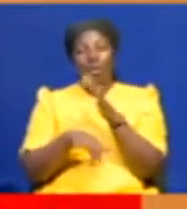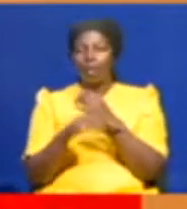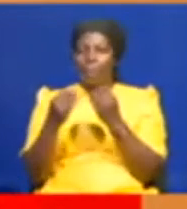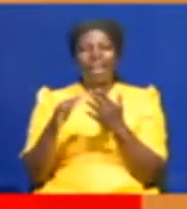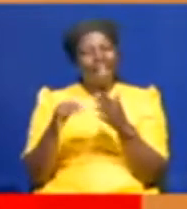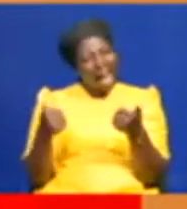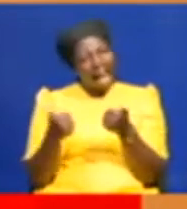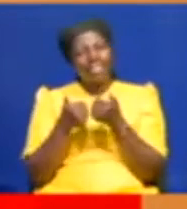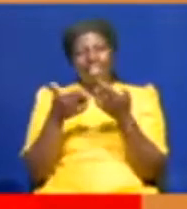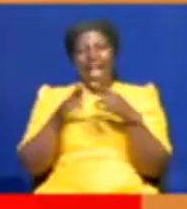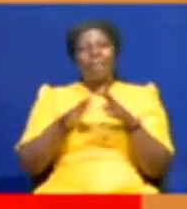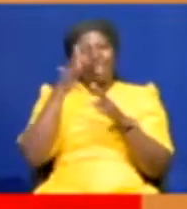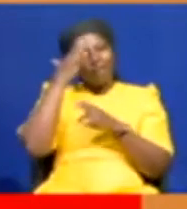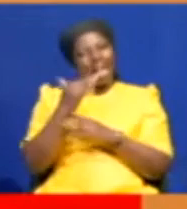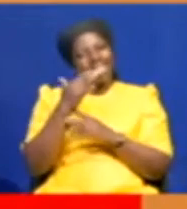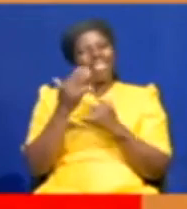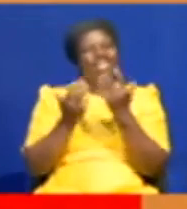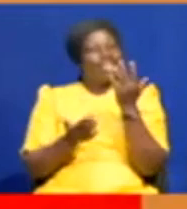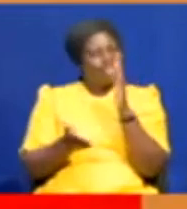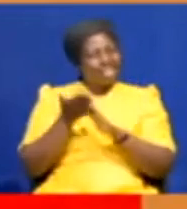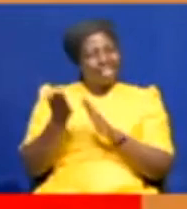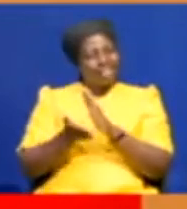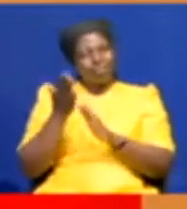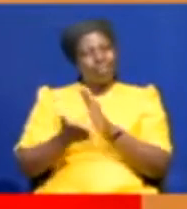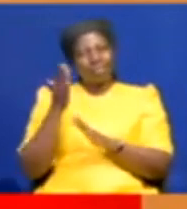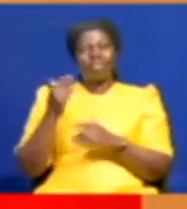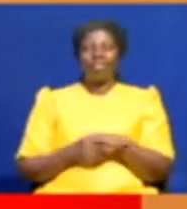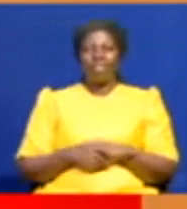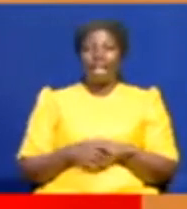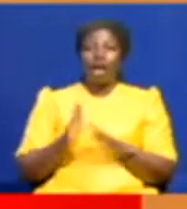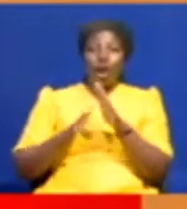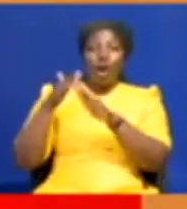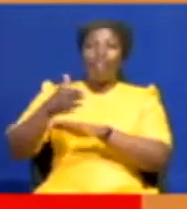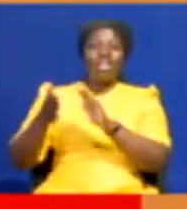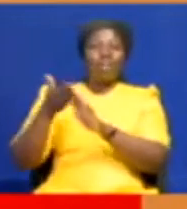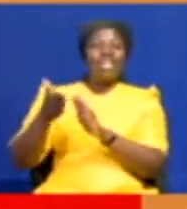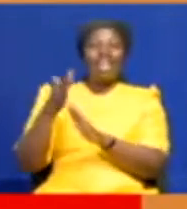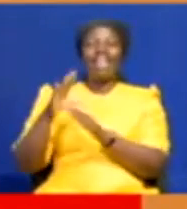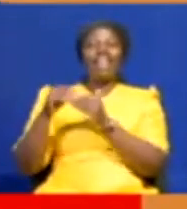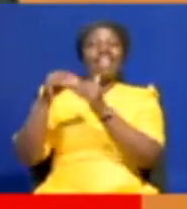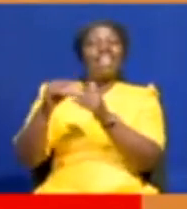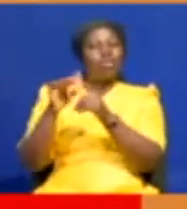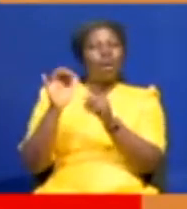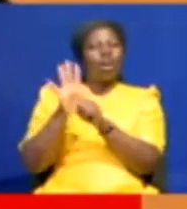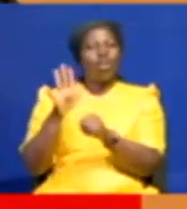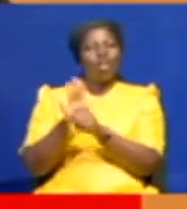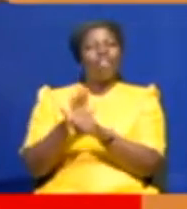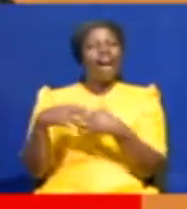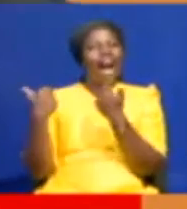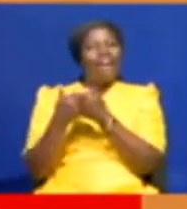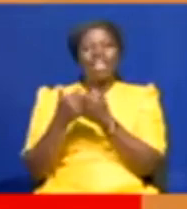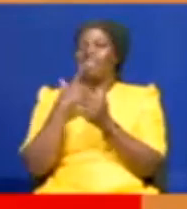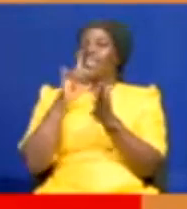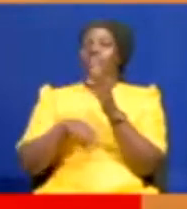nyingi zinasababishwa kwa sababu ya speeding. Overspeeding inafanya ajali nyingi sana zipatikane. Na tunasema